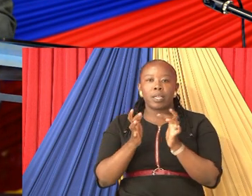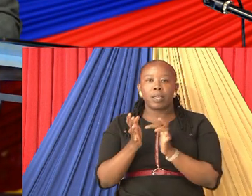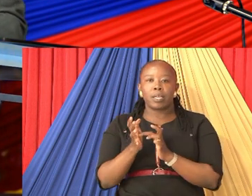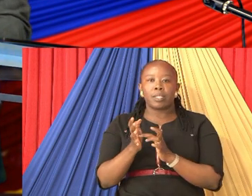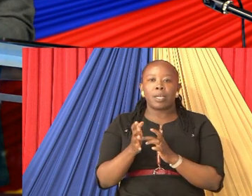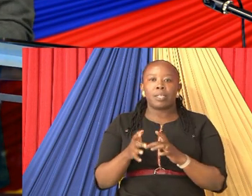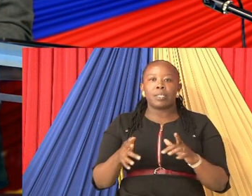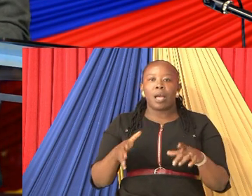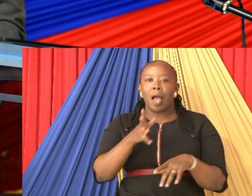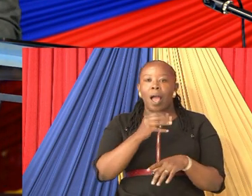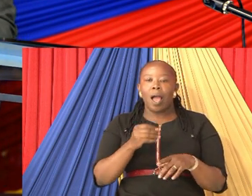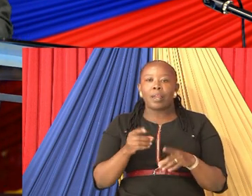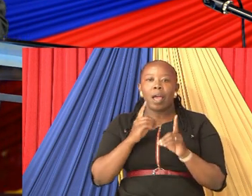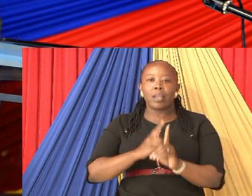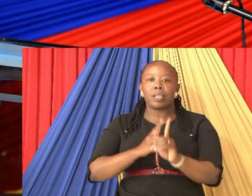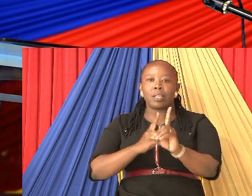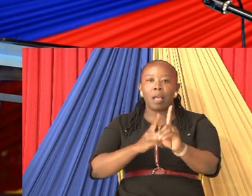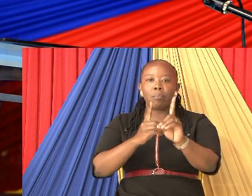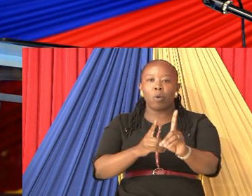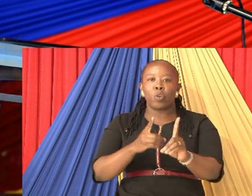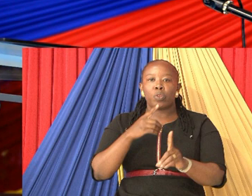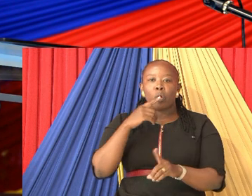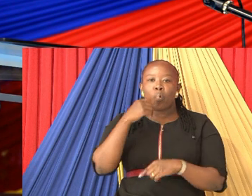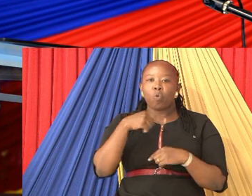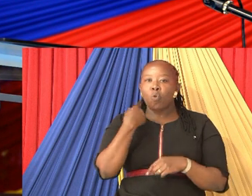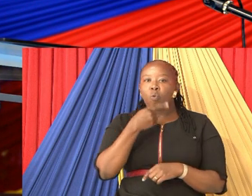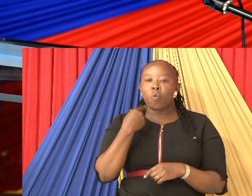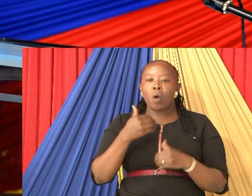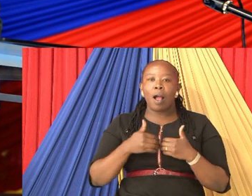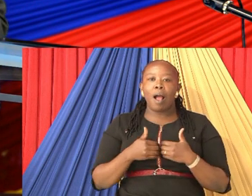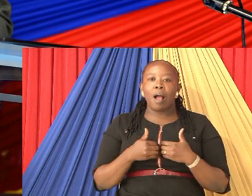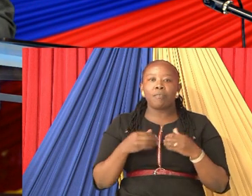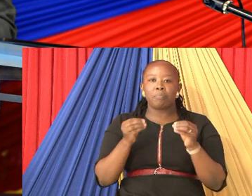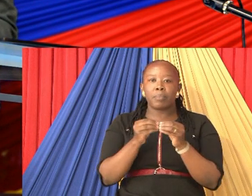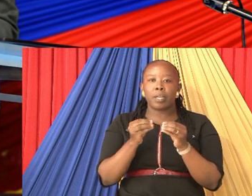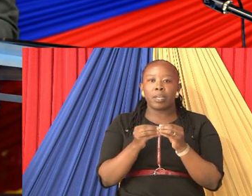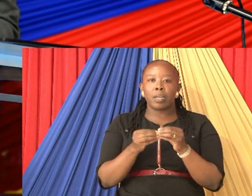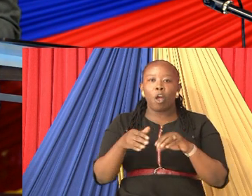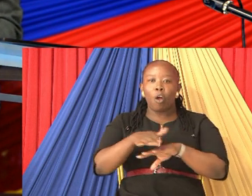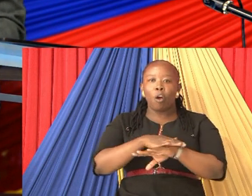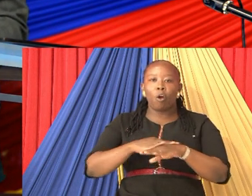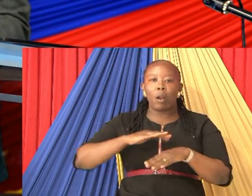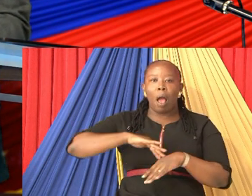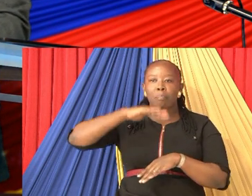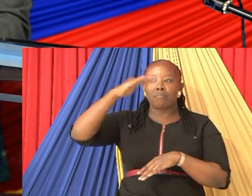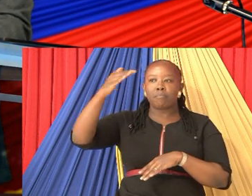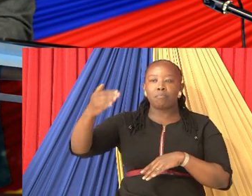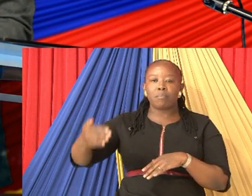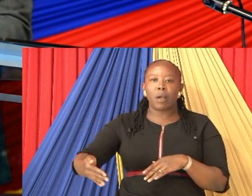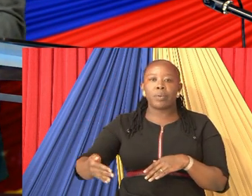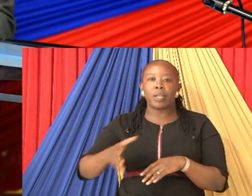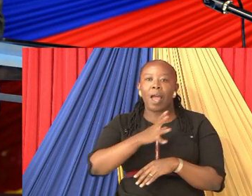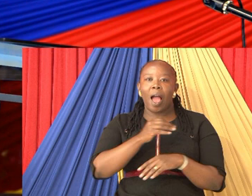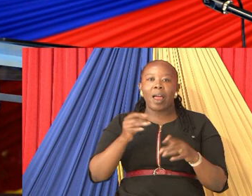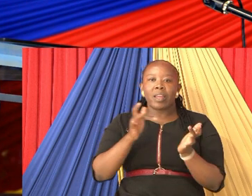amewahubiria siku tatu. Wamekuwa mlimani siku tatu Yesu akiwahubiria. Na